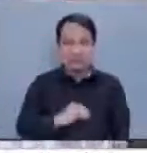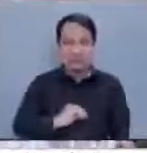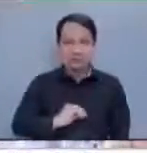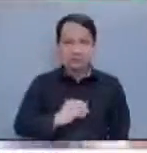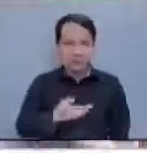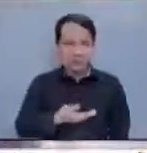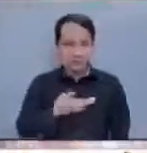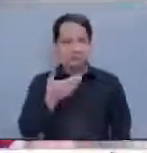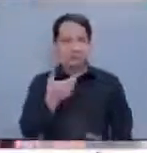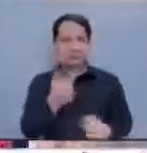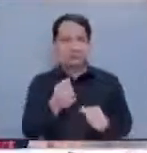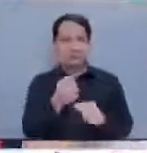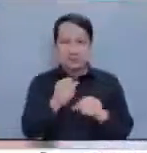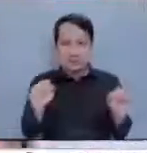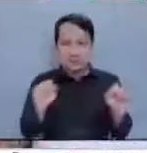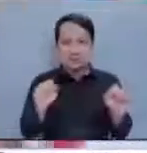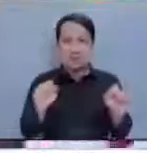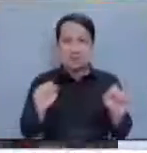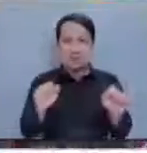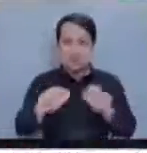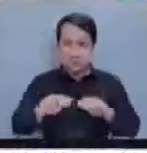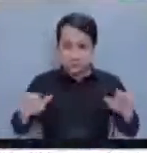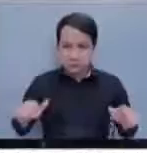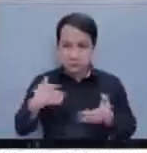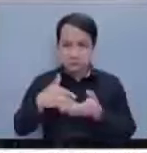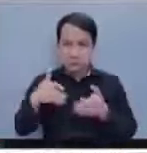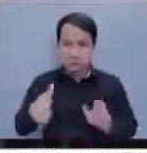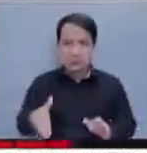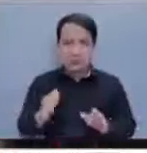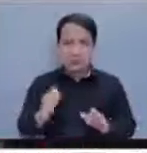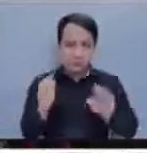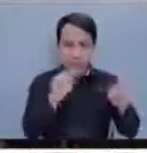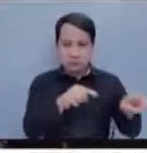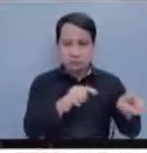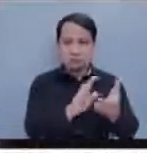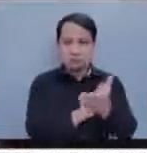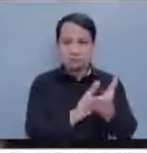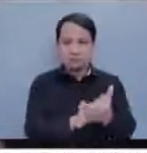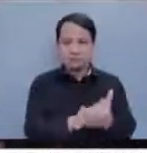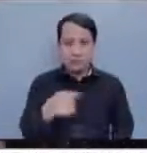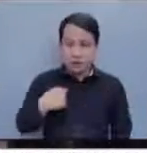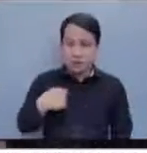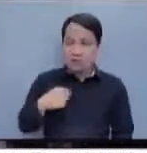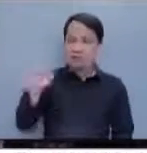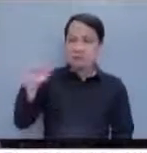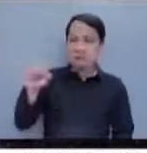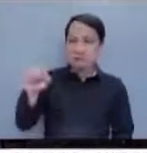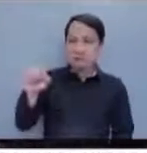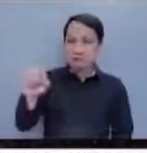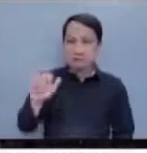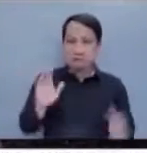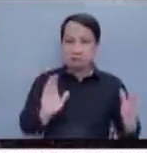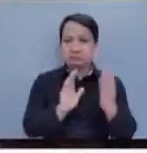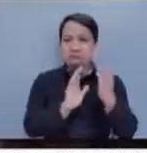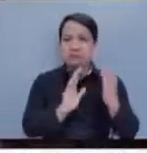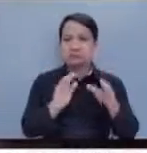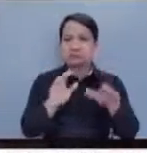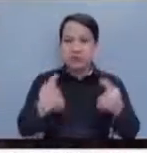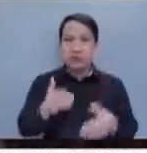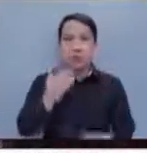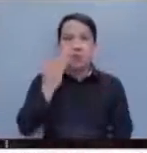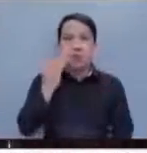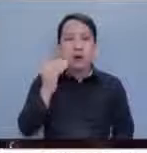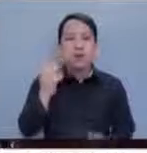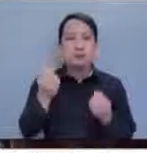na ligtas ang pagpasok ng mga bata sa eskwelahan. Pabor ako sa face-to-face kasi mas marami silang natututunan.